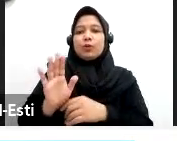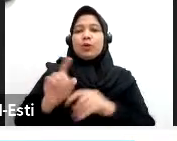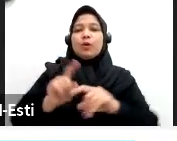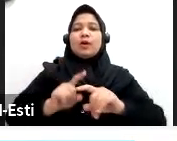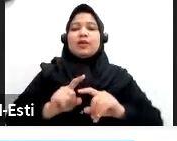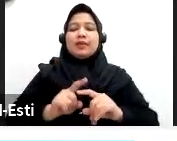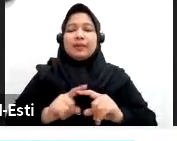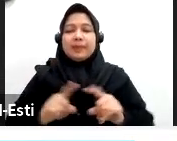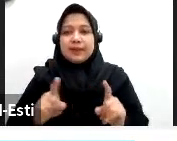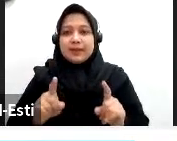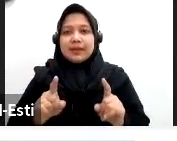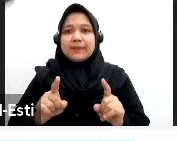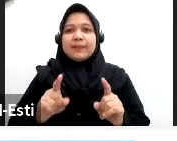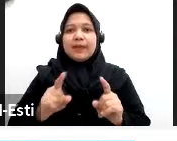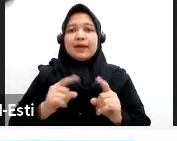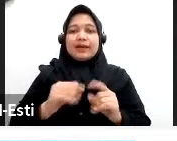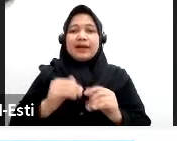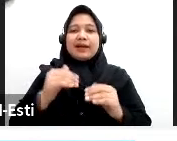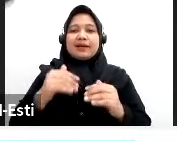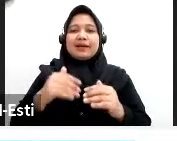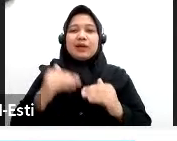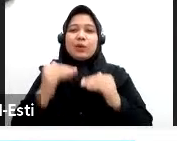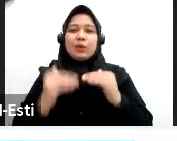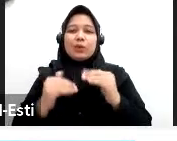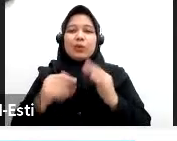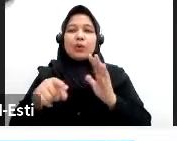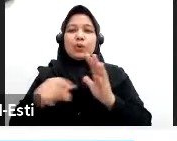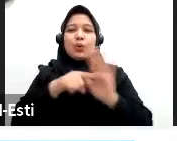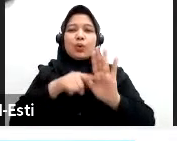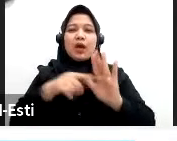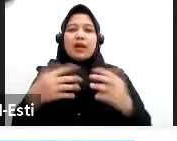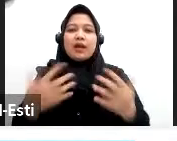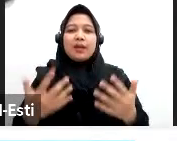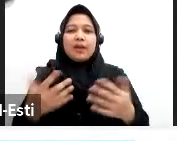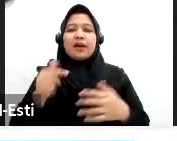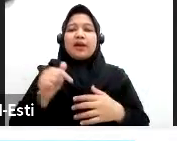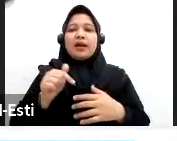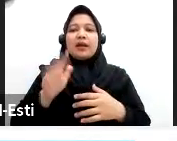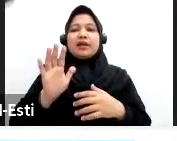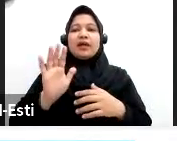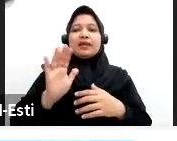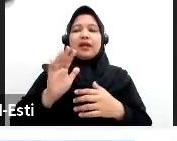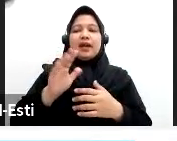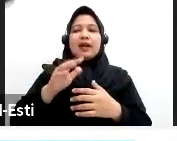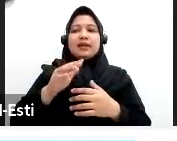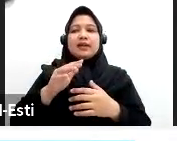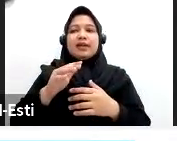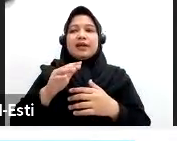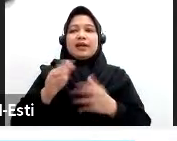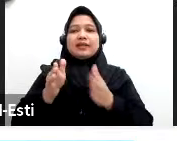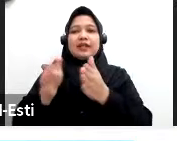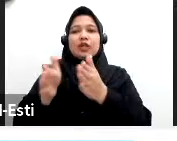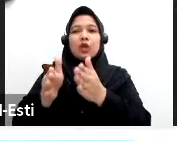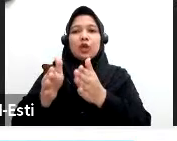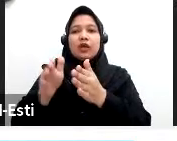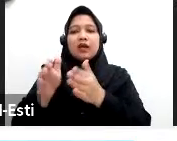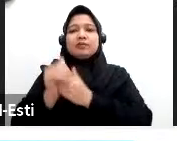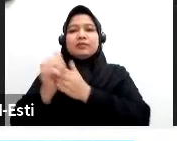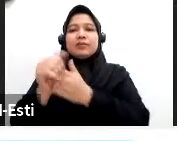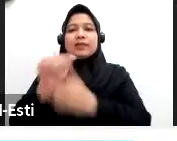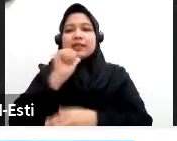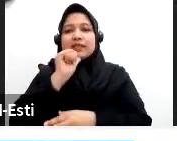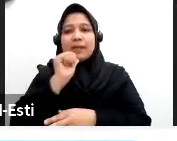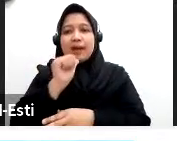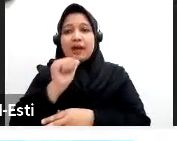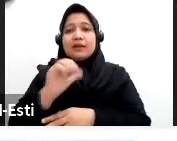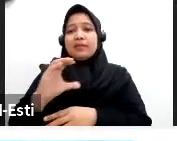saja kekurangannya adalah sebetulnya Siapa yang kemudian menjadi muncul dituding sektornya apalagi kemudian about